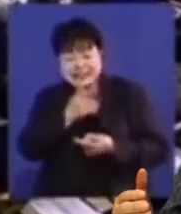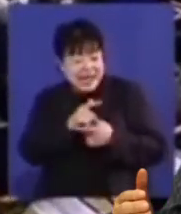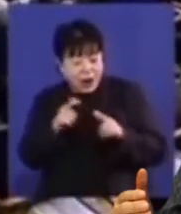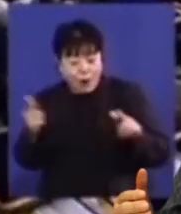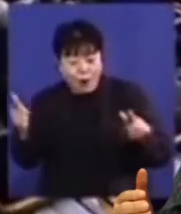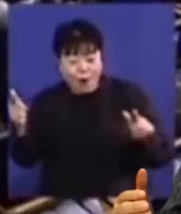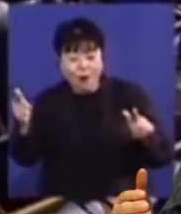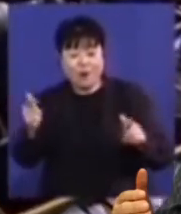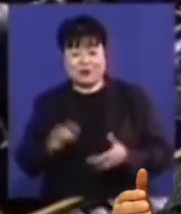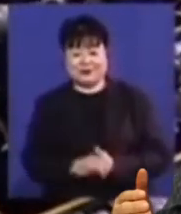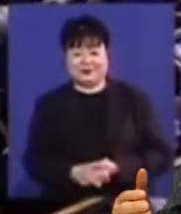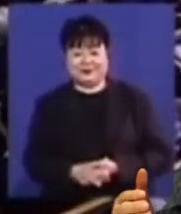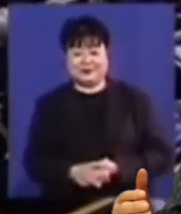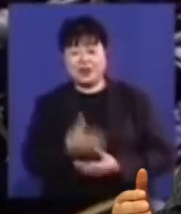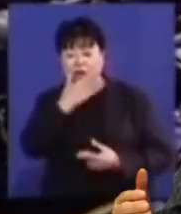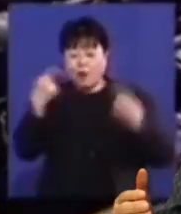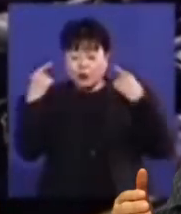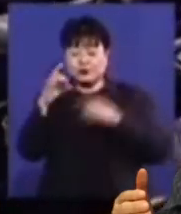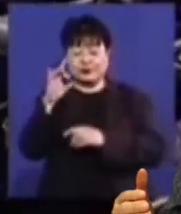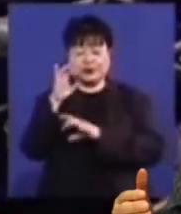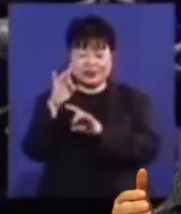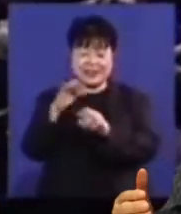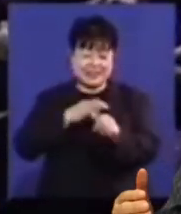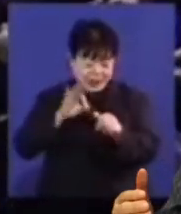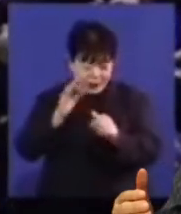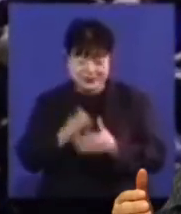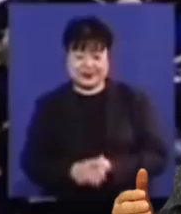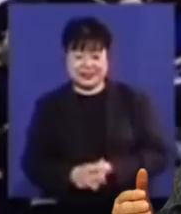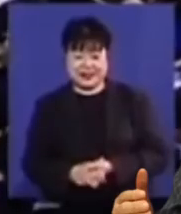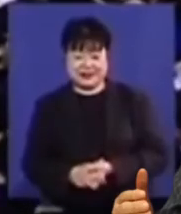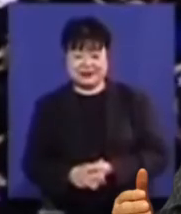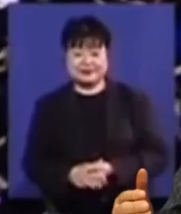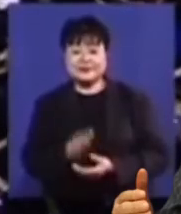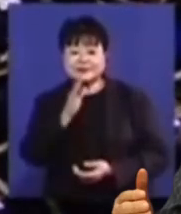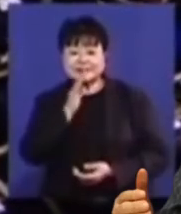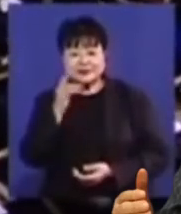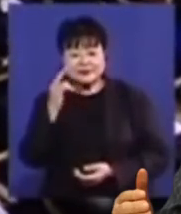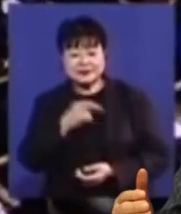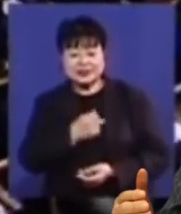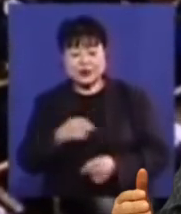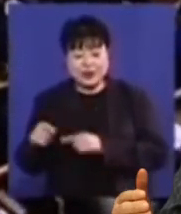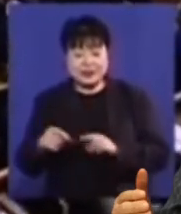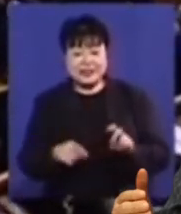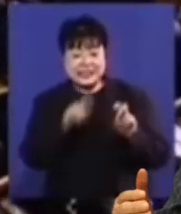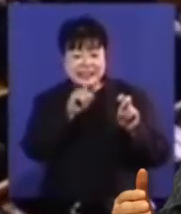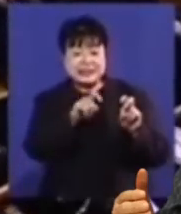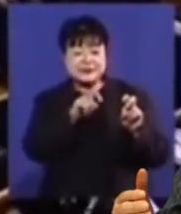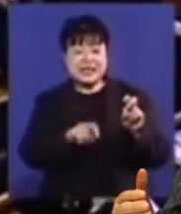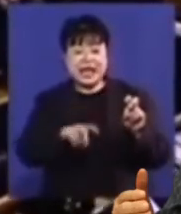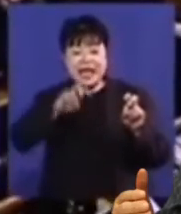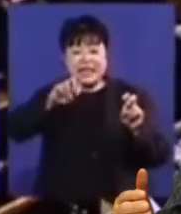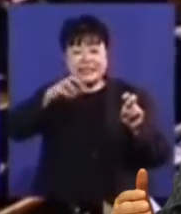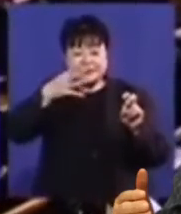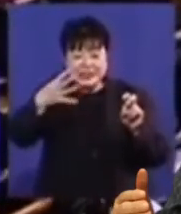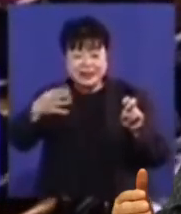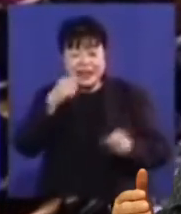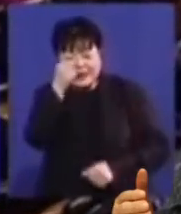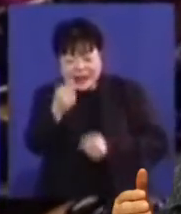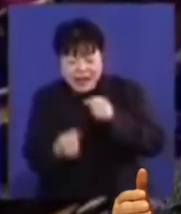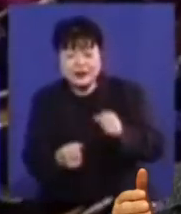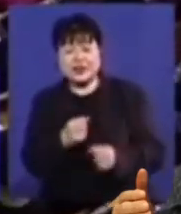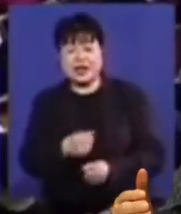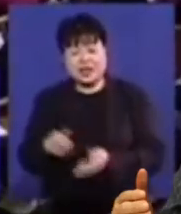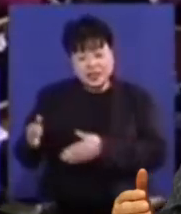아니하고 복음 전도에 애썼습니다. 그는 사도행전 20장 24절에 말하기를 내가 달려갈 길과 주